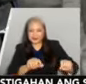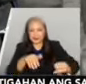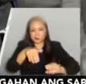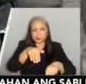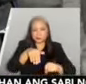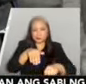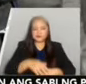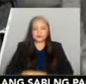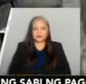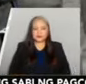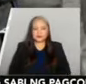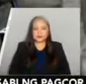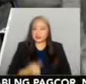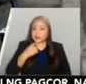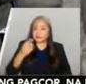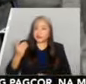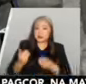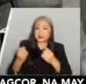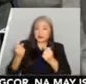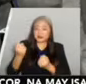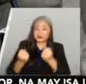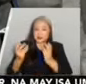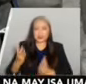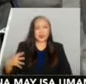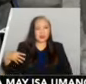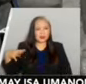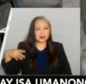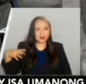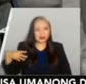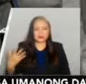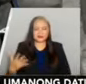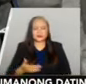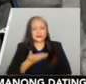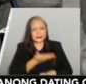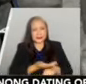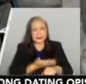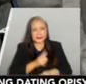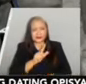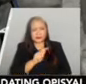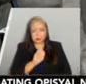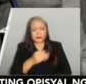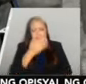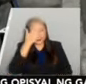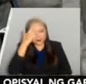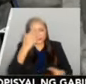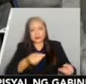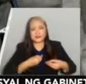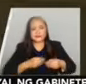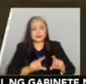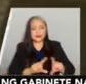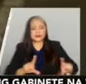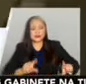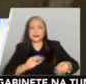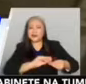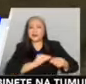maging sila raw ay naghihintay kaya apila nila sa LTO ay maibigay na sa kanila yung plaka.